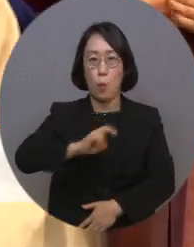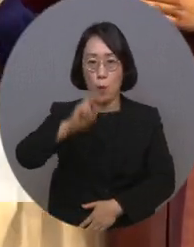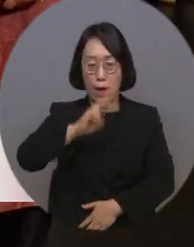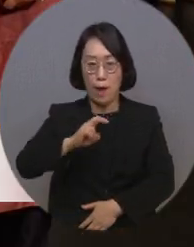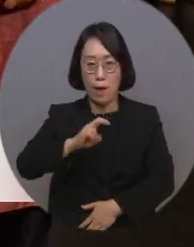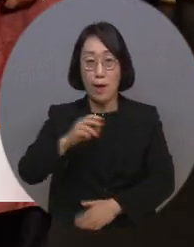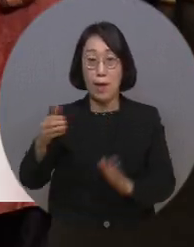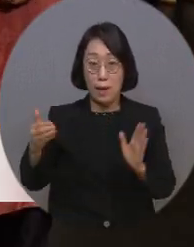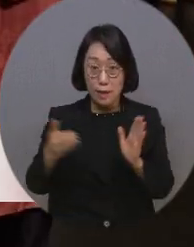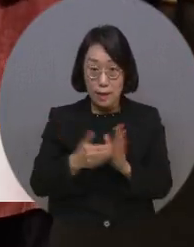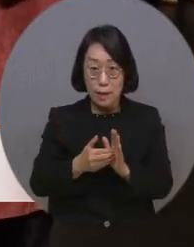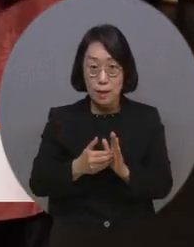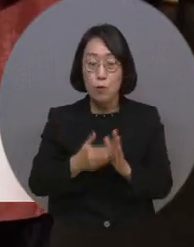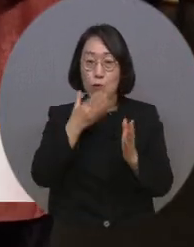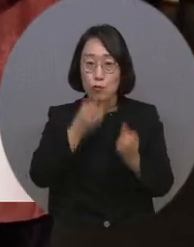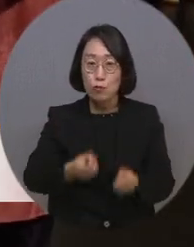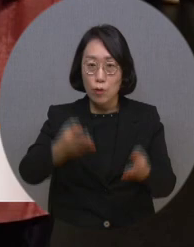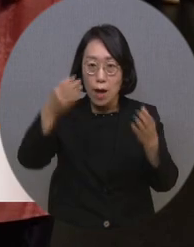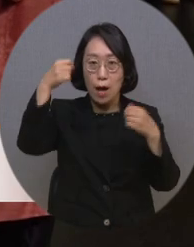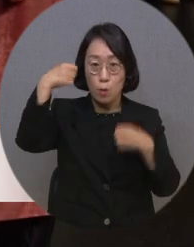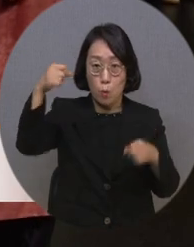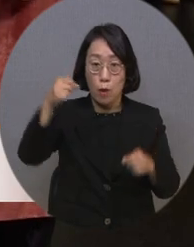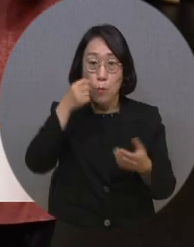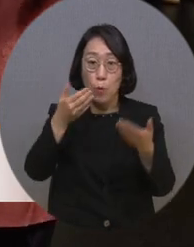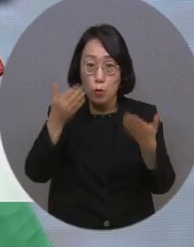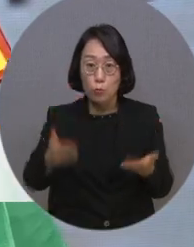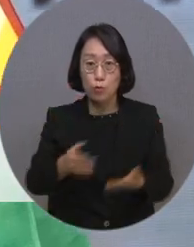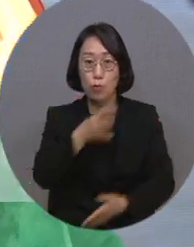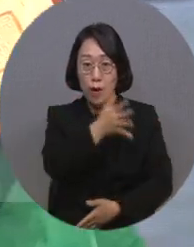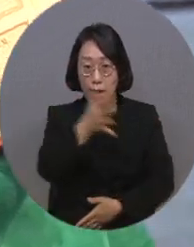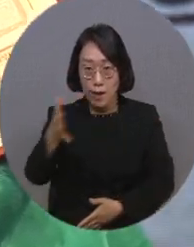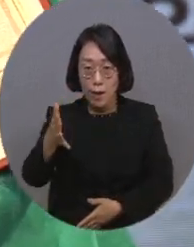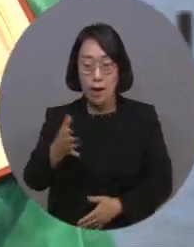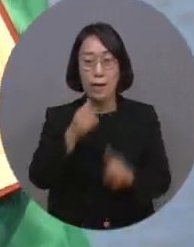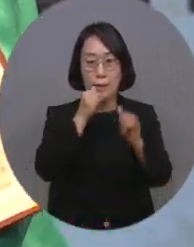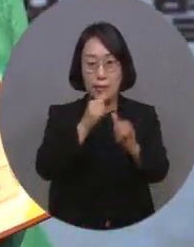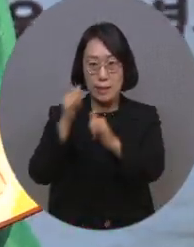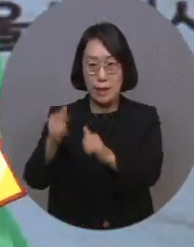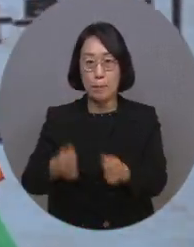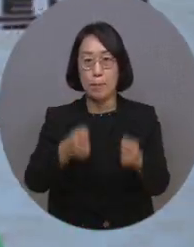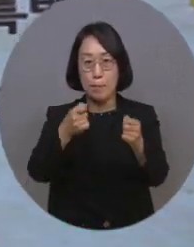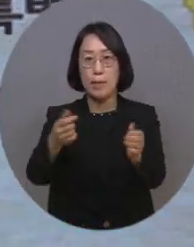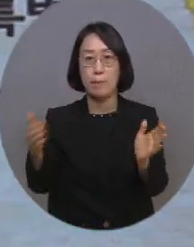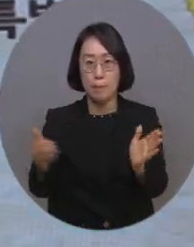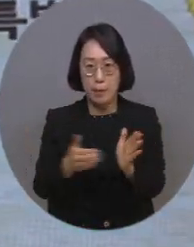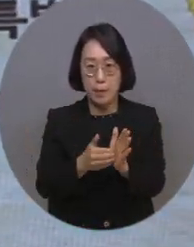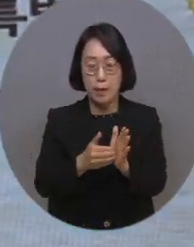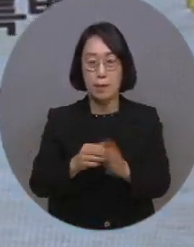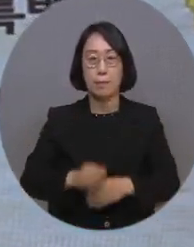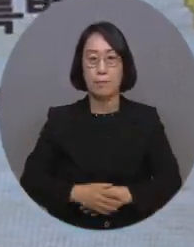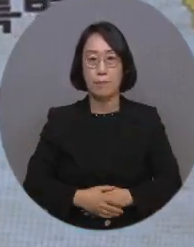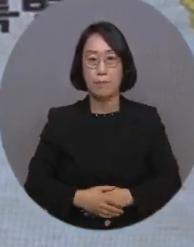무대가 끝난 후 여러 축하 공연이 이어졌으며 각 부문별 시상이 진행됐습니다.